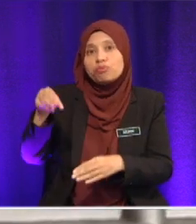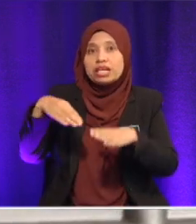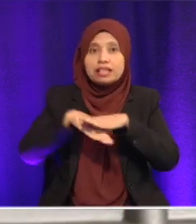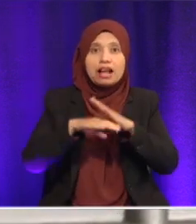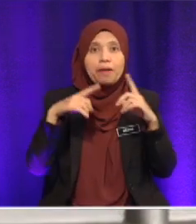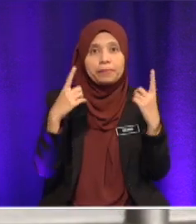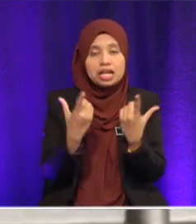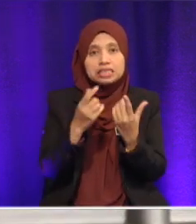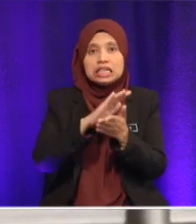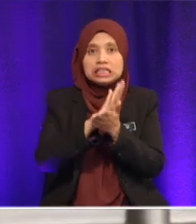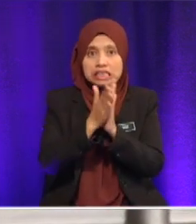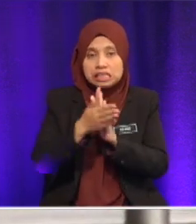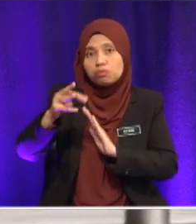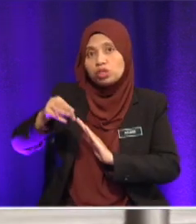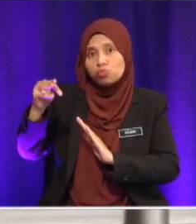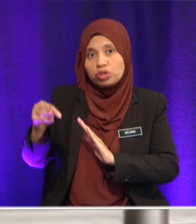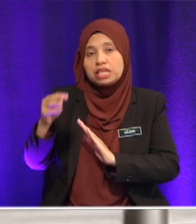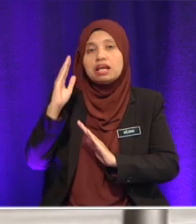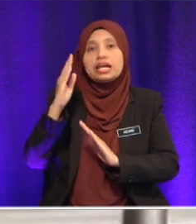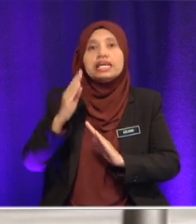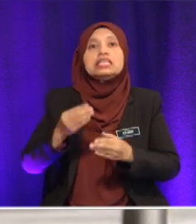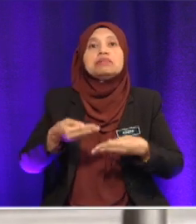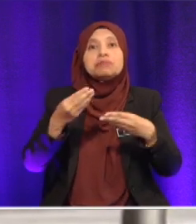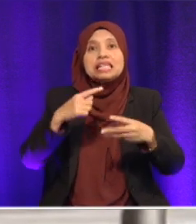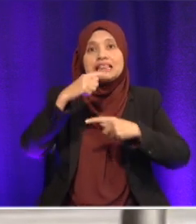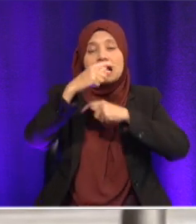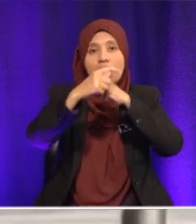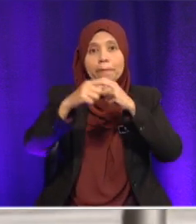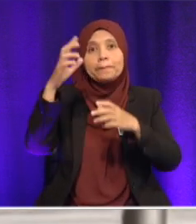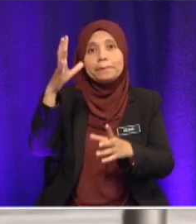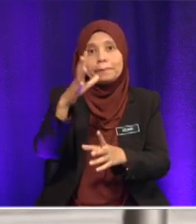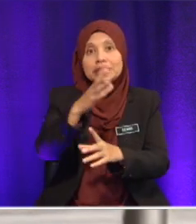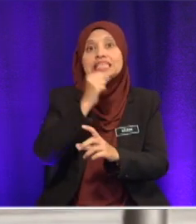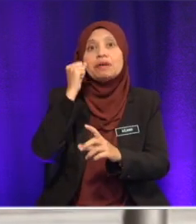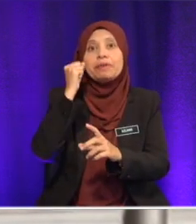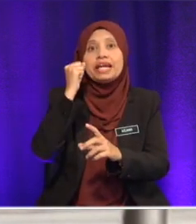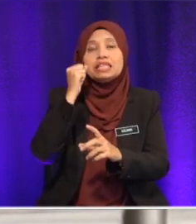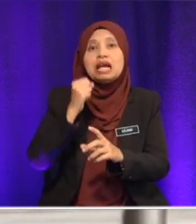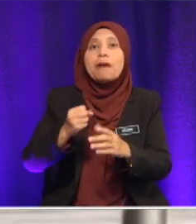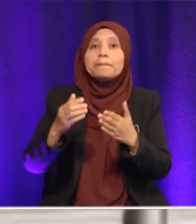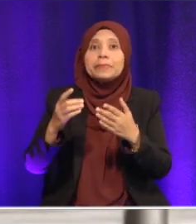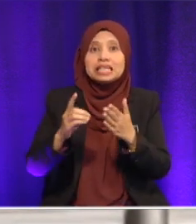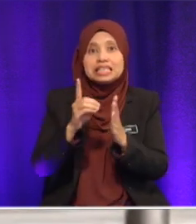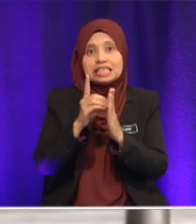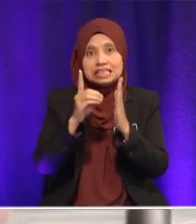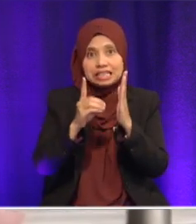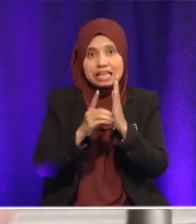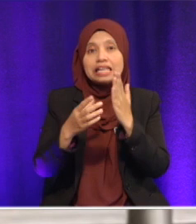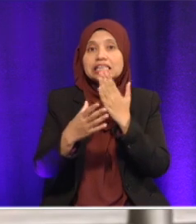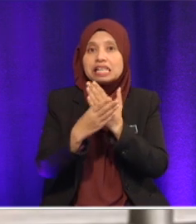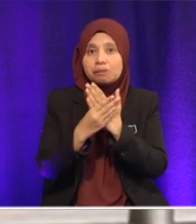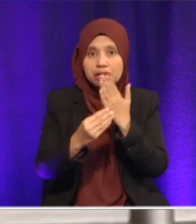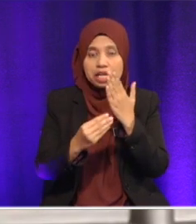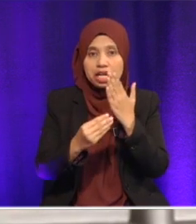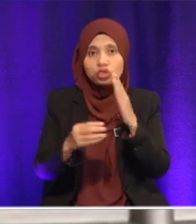jadi murid-murid akan diberi tahap pencapaian sesuai oleh guru-guru berdasarkan kemahiran mungkin contohnya itu sampai